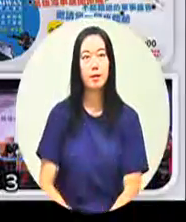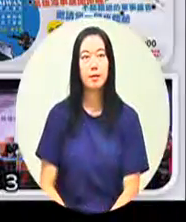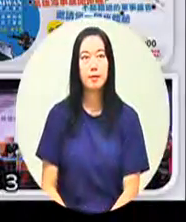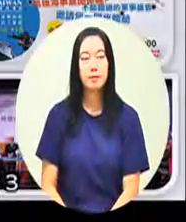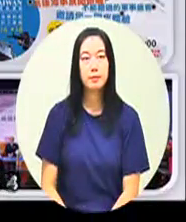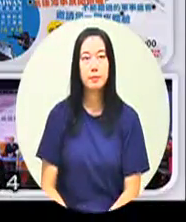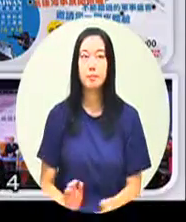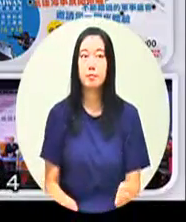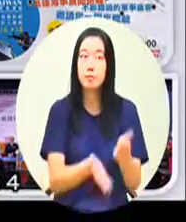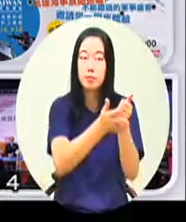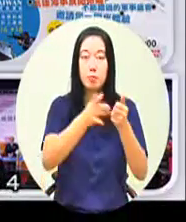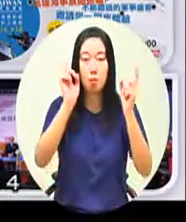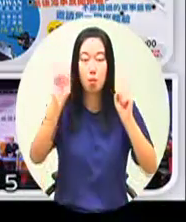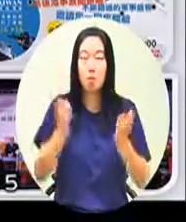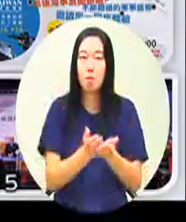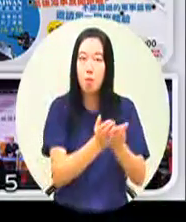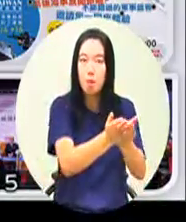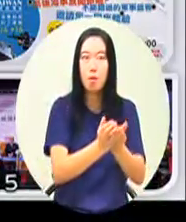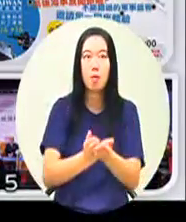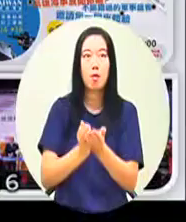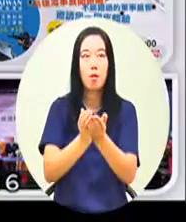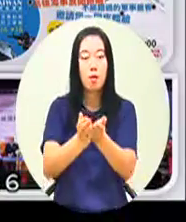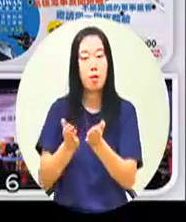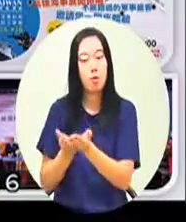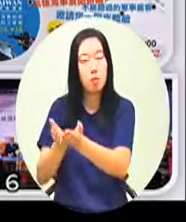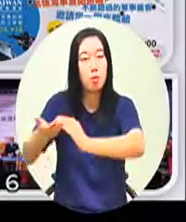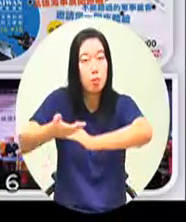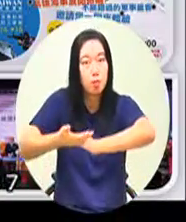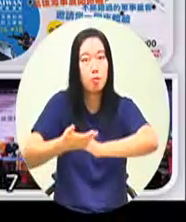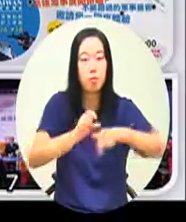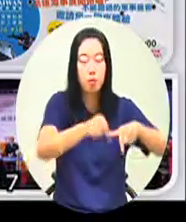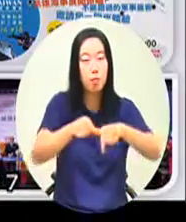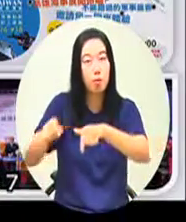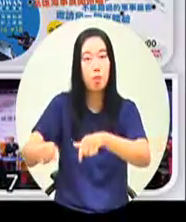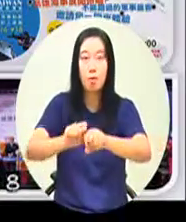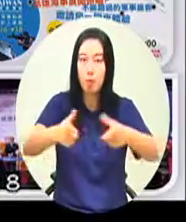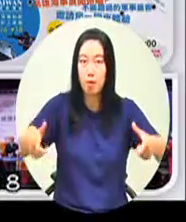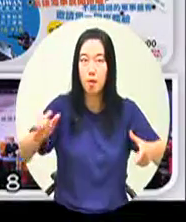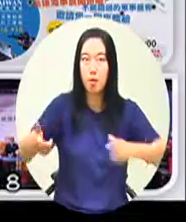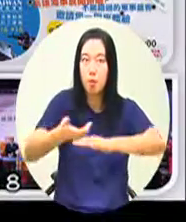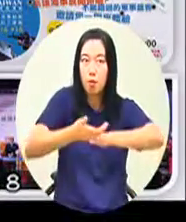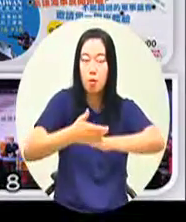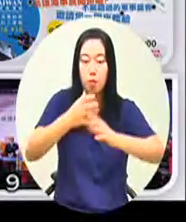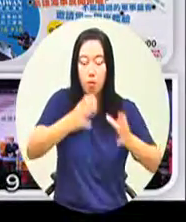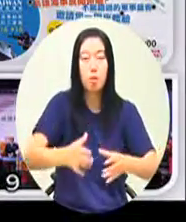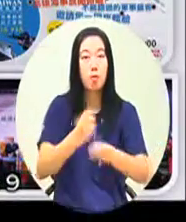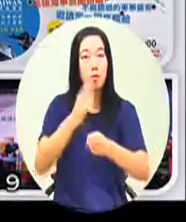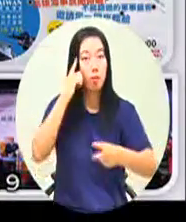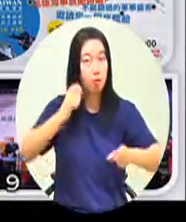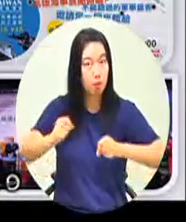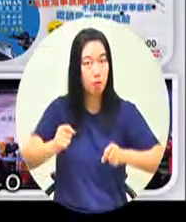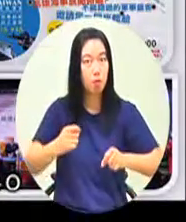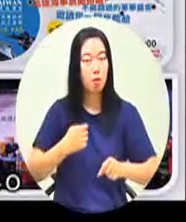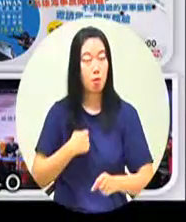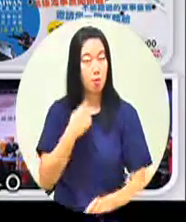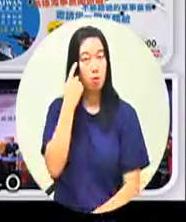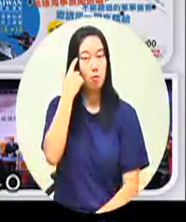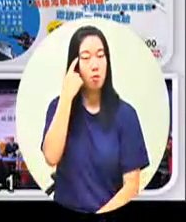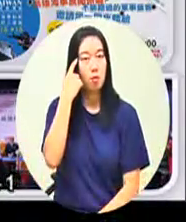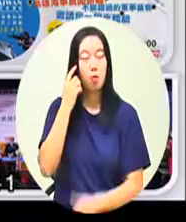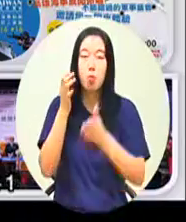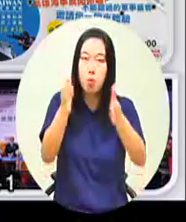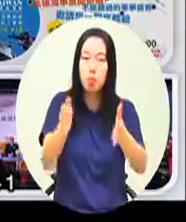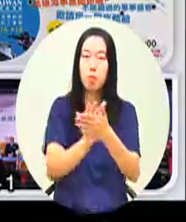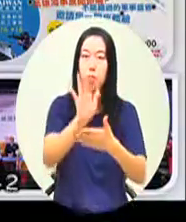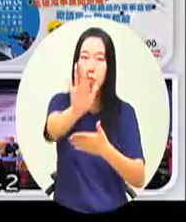在推动游艇及船舶产业发展的方面，整个相关因为游艇码头的相关的建置计划，我想对于整个未